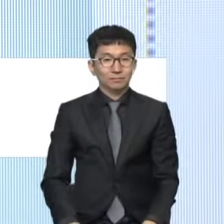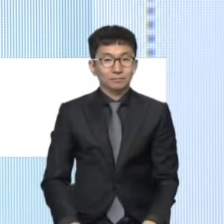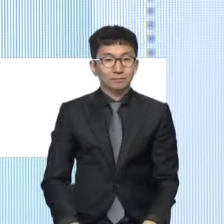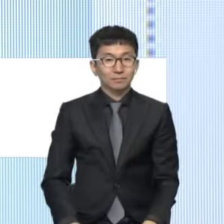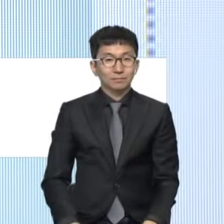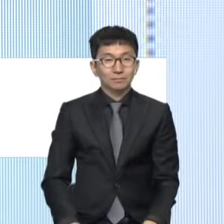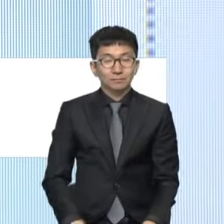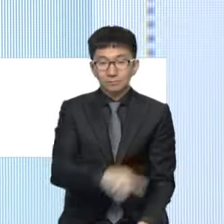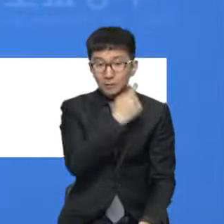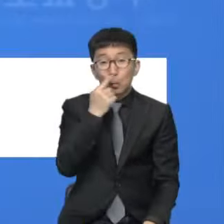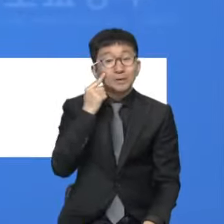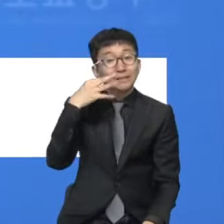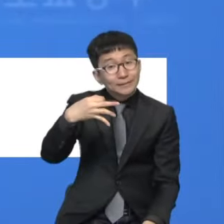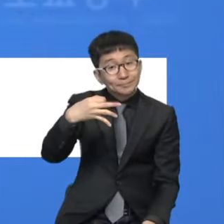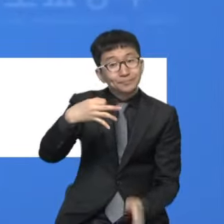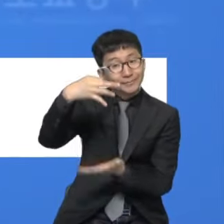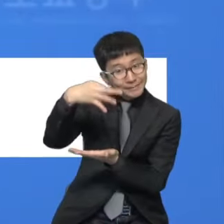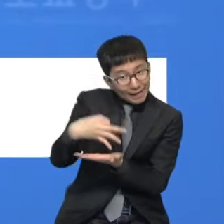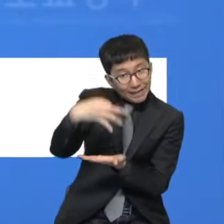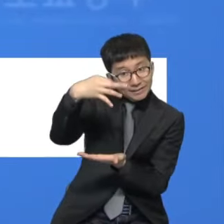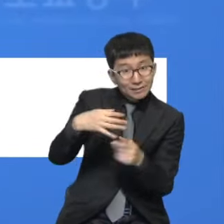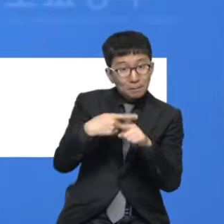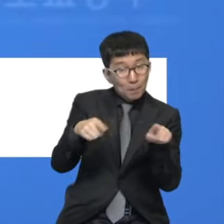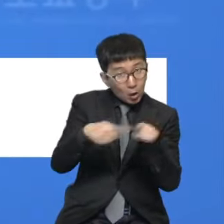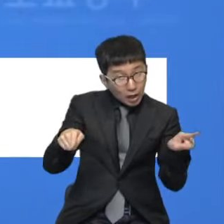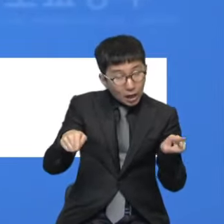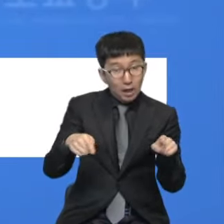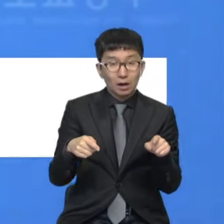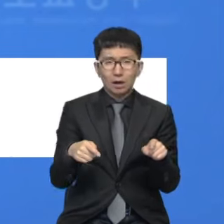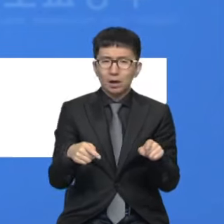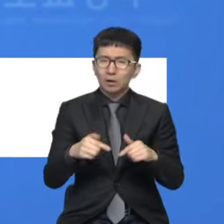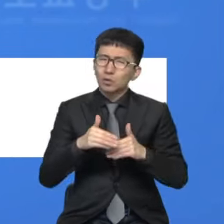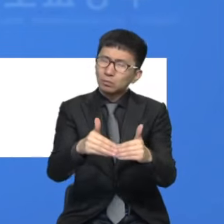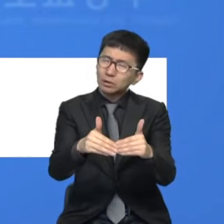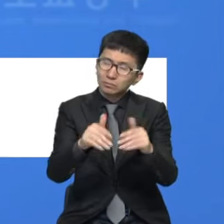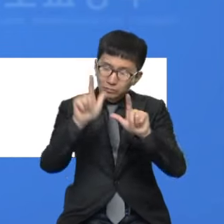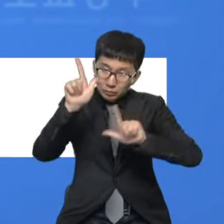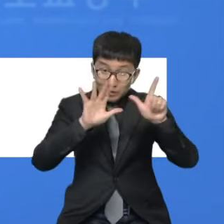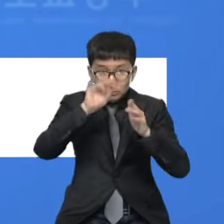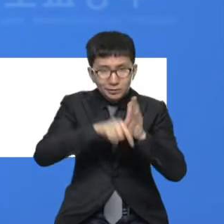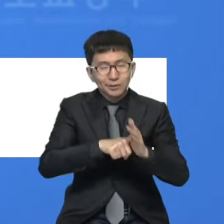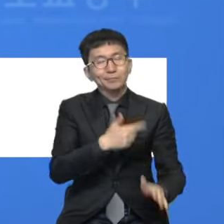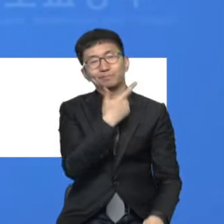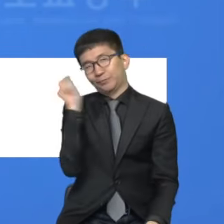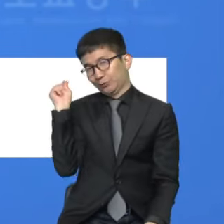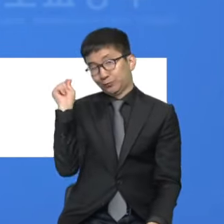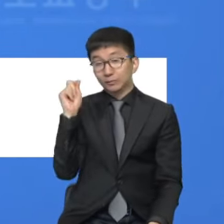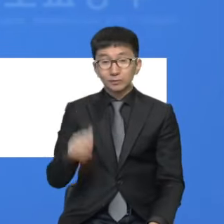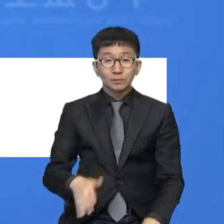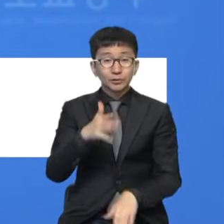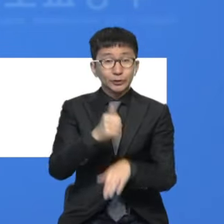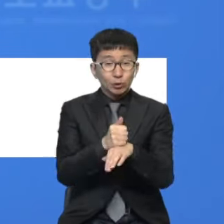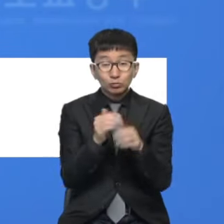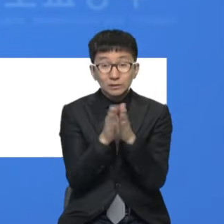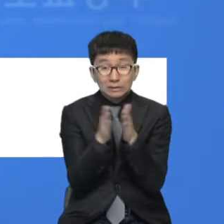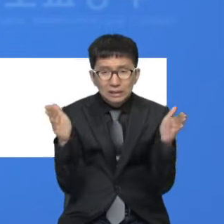채권의 가치를 평가하는 방법과 절차가 미비해서 현실적으로 시행하는